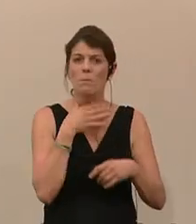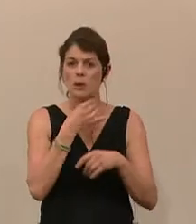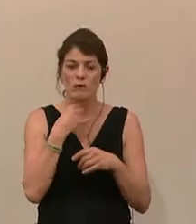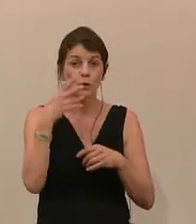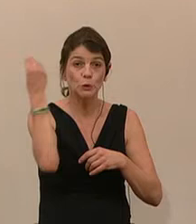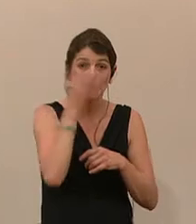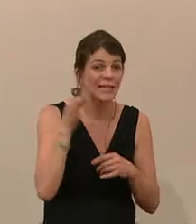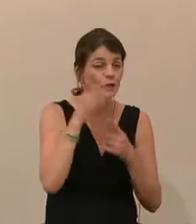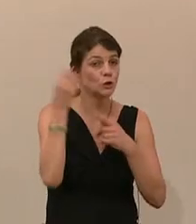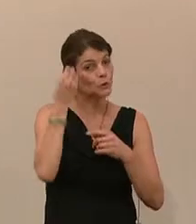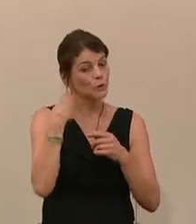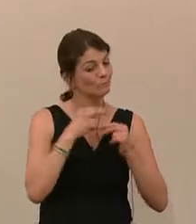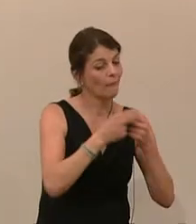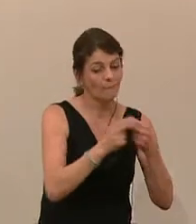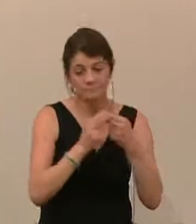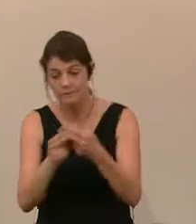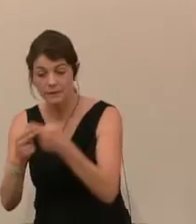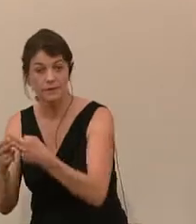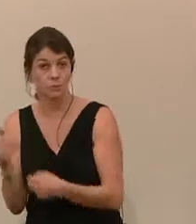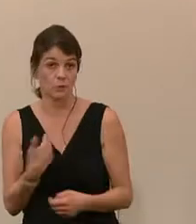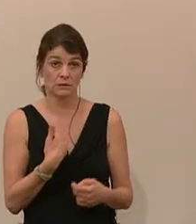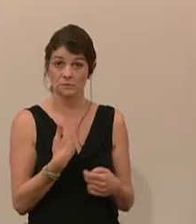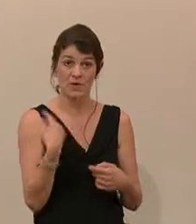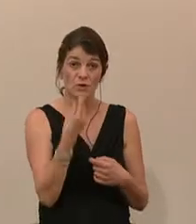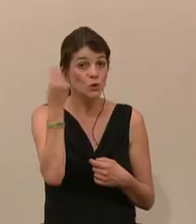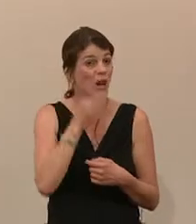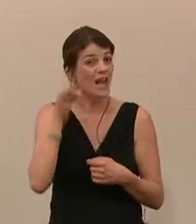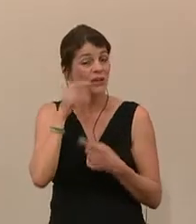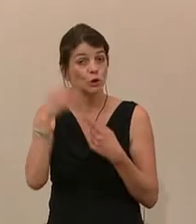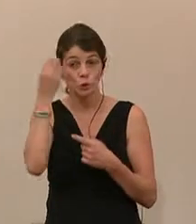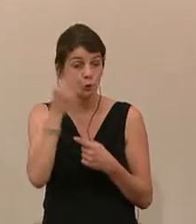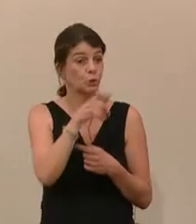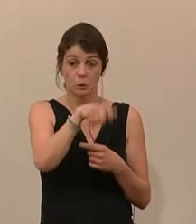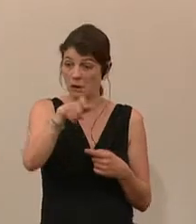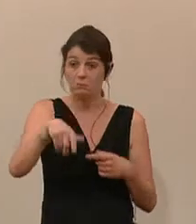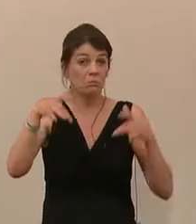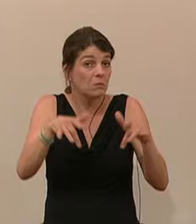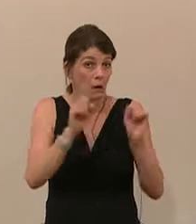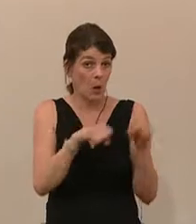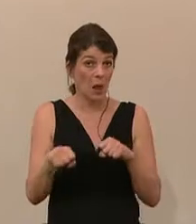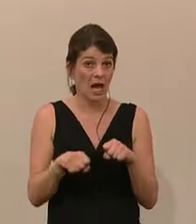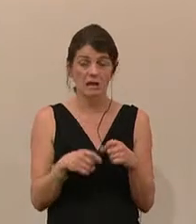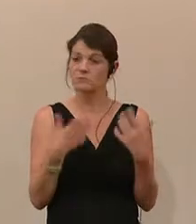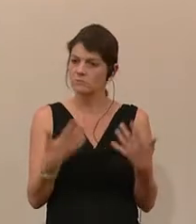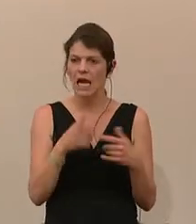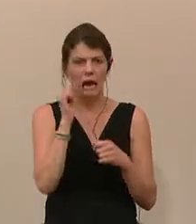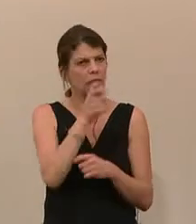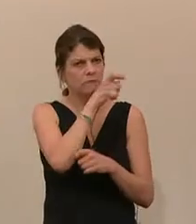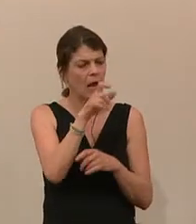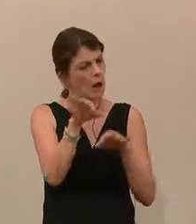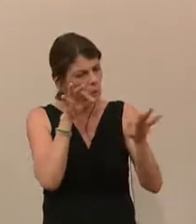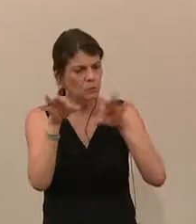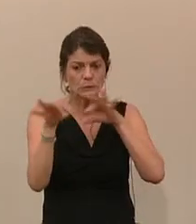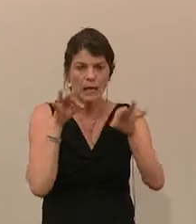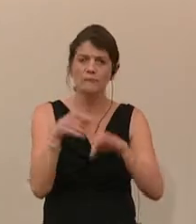unserer Schülerinnen und Schüler gerecht zu werden. Unsere Schülerinnen und Schüler haben die Möglichkeit in der Auswahl der Gegenstände, in denen